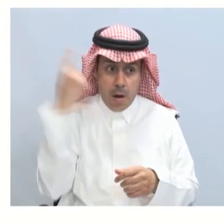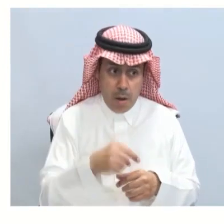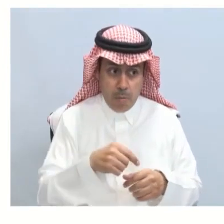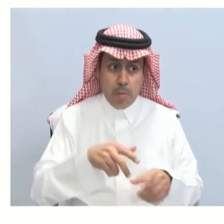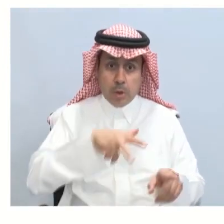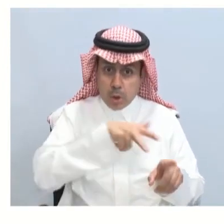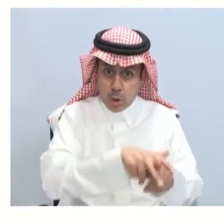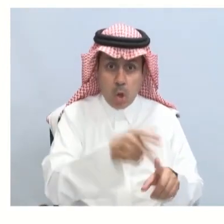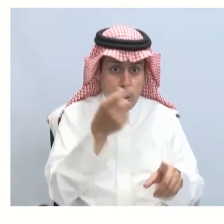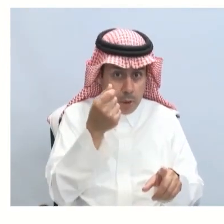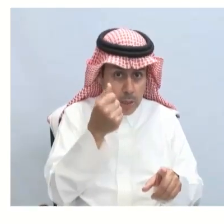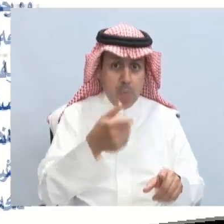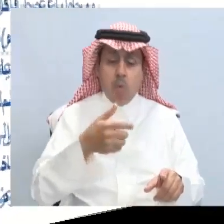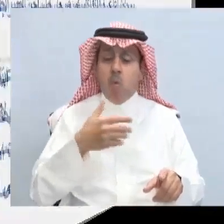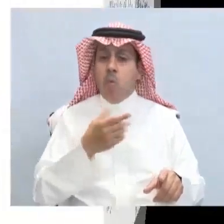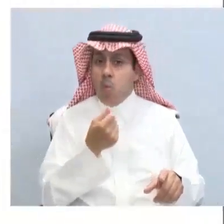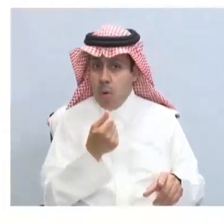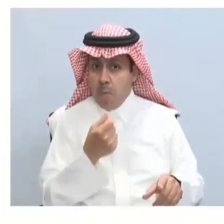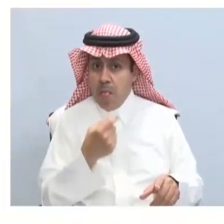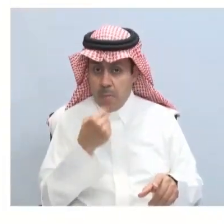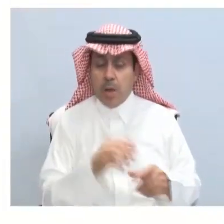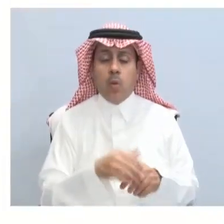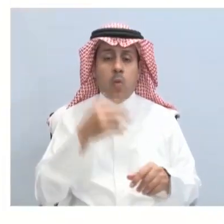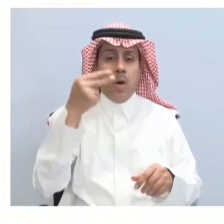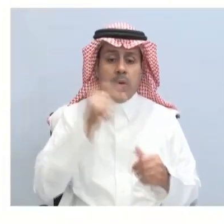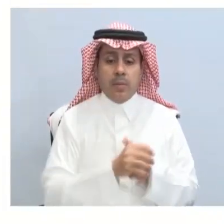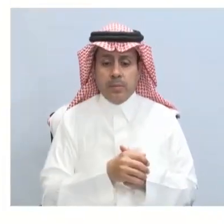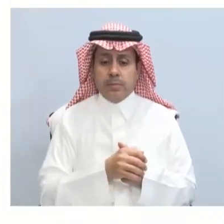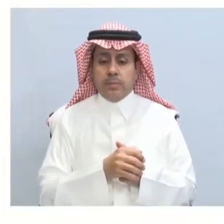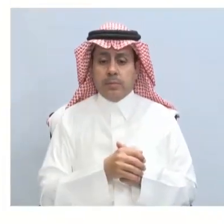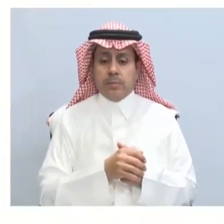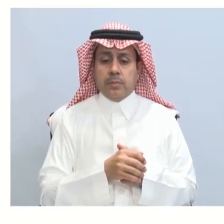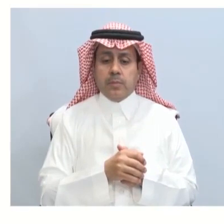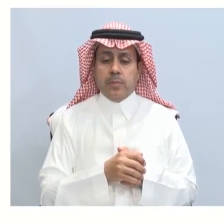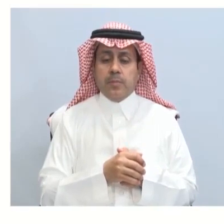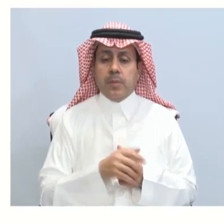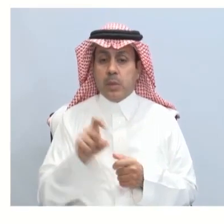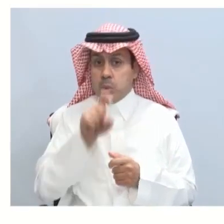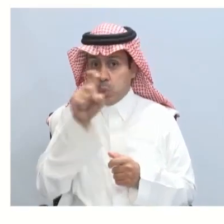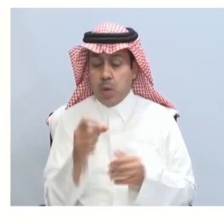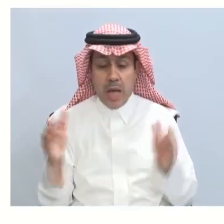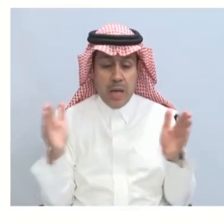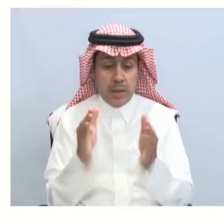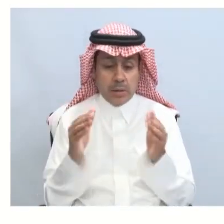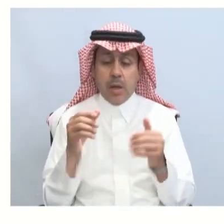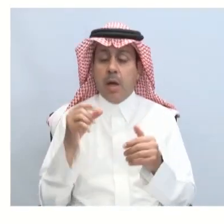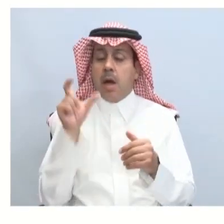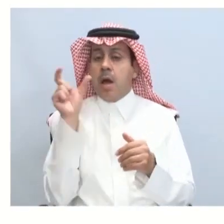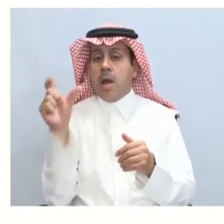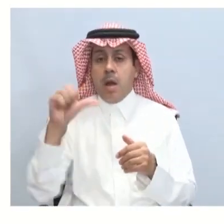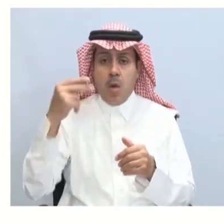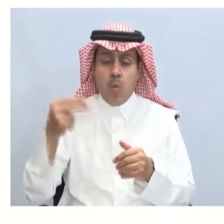وماله وعرضه هذه احاديث عظيمه في هذا الباب هنا سؤال اخر حدد نوع